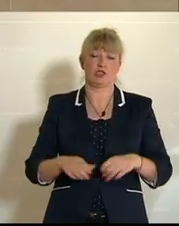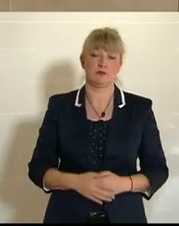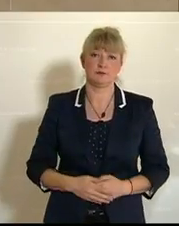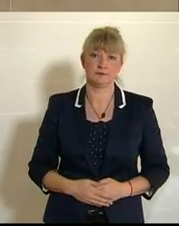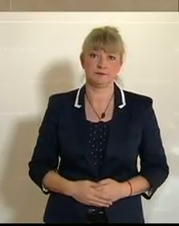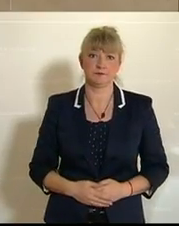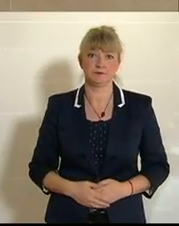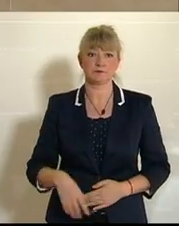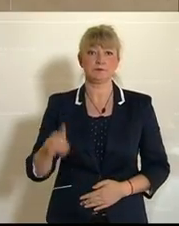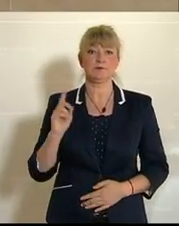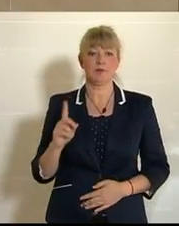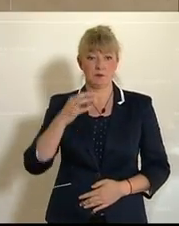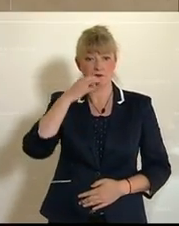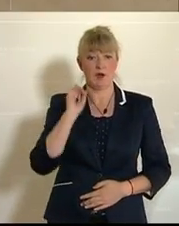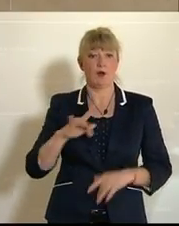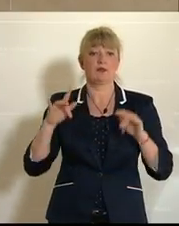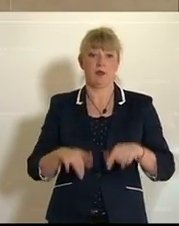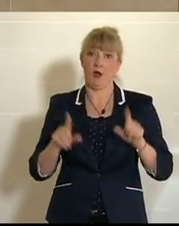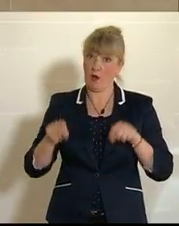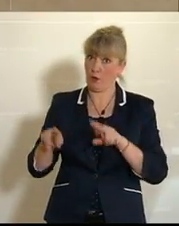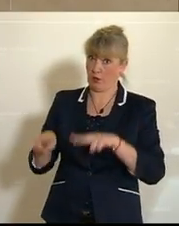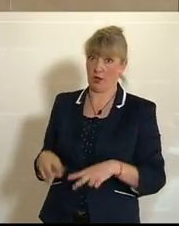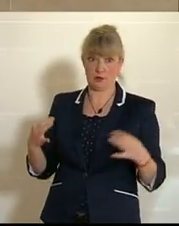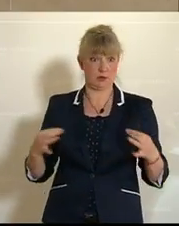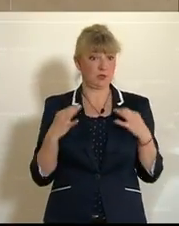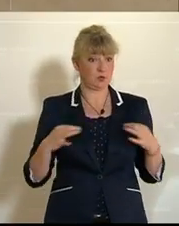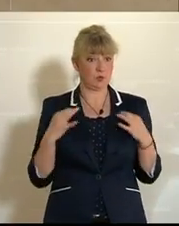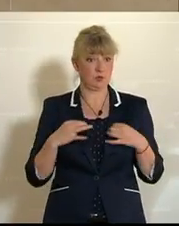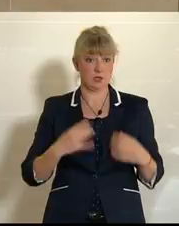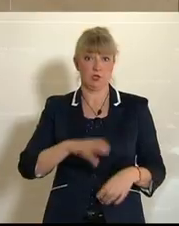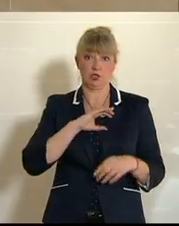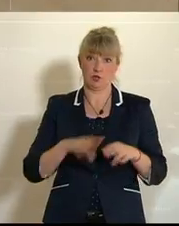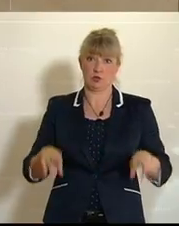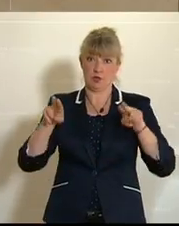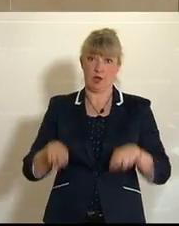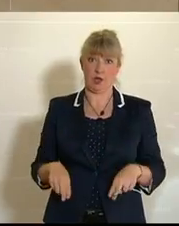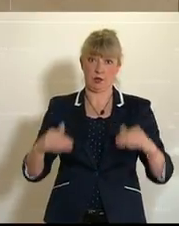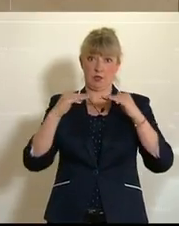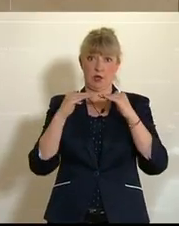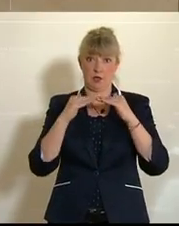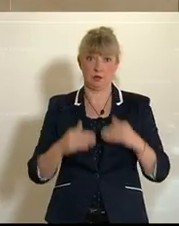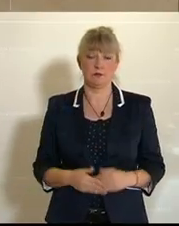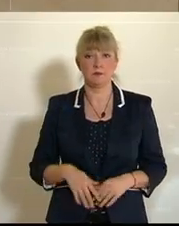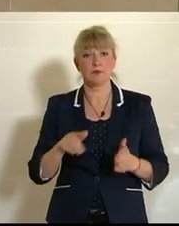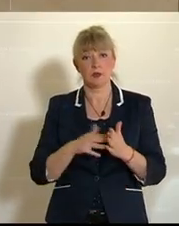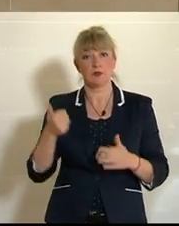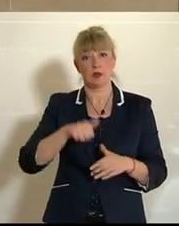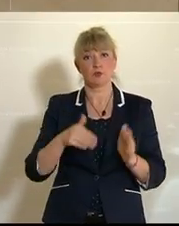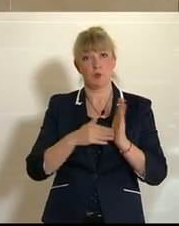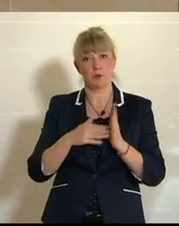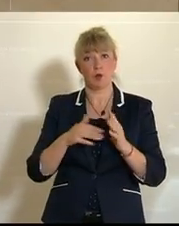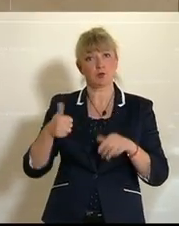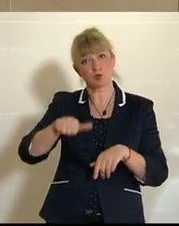Aber Frauen haben auch ein Recht auf gesundheitliche Chancengerechtigkeit. Es braucht zusätzliche